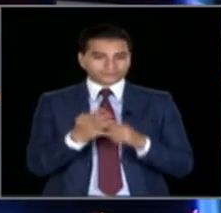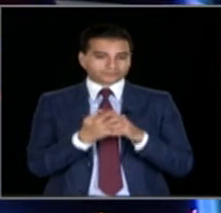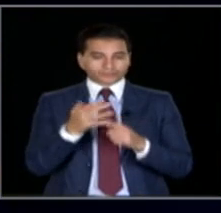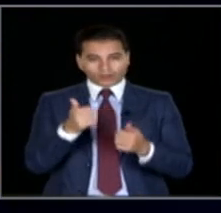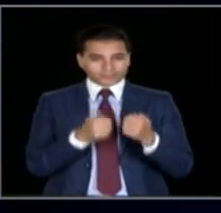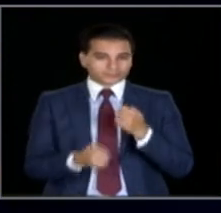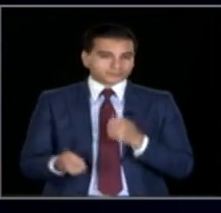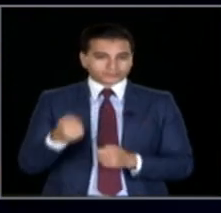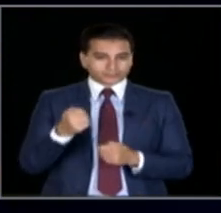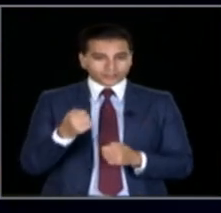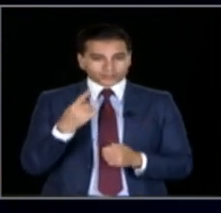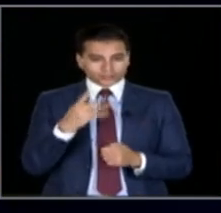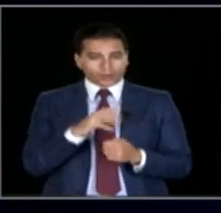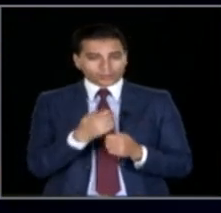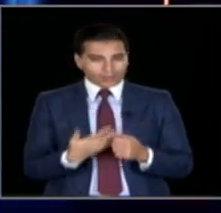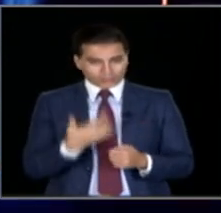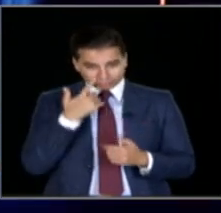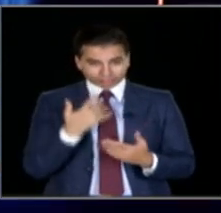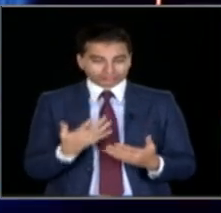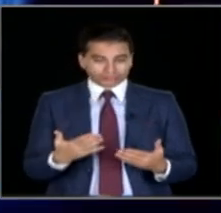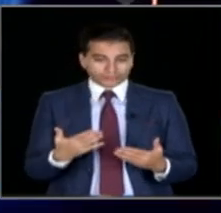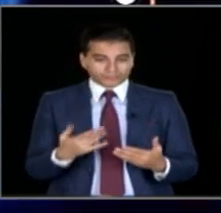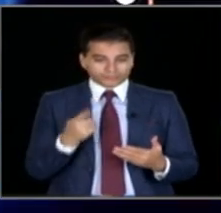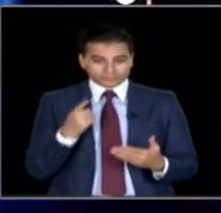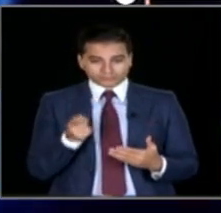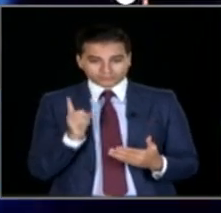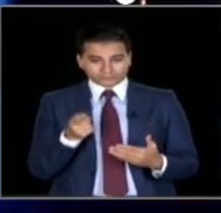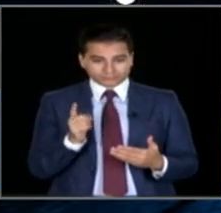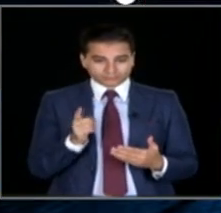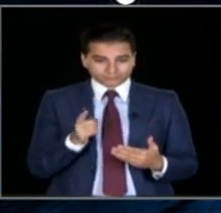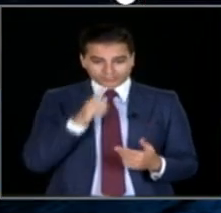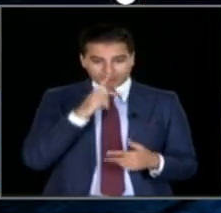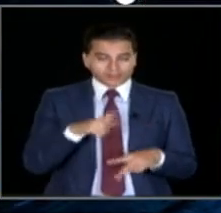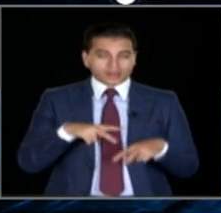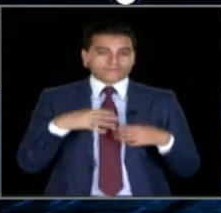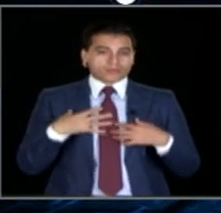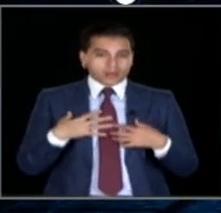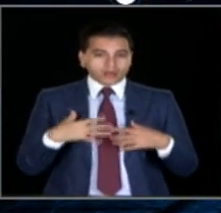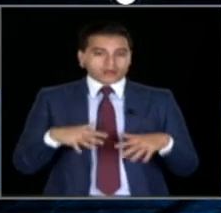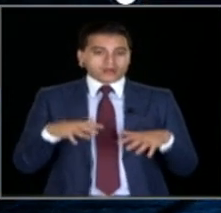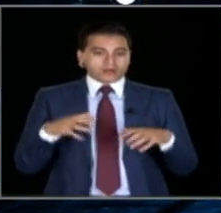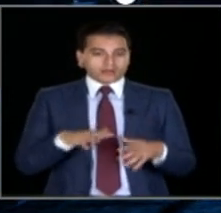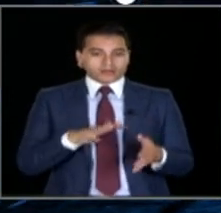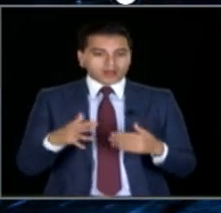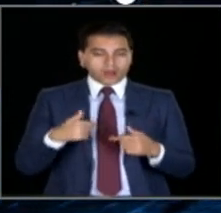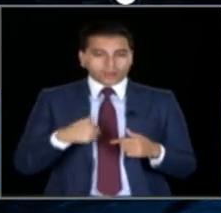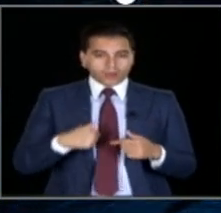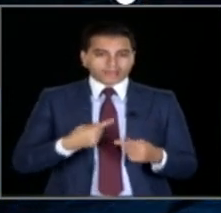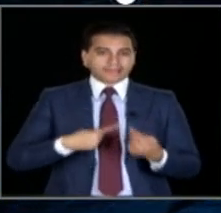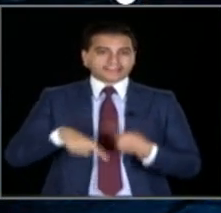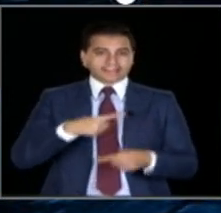اربع اختيارات بزائد 10 او ناقص 5. الجهاز التنفسي، الجهاز